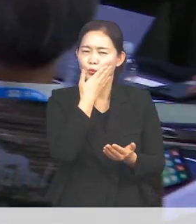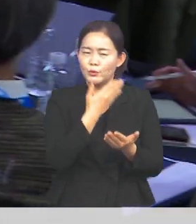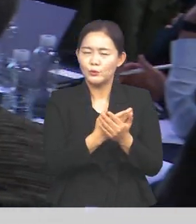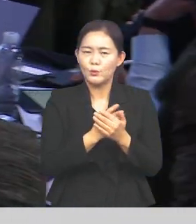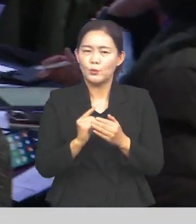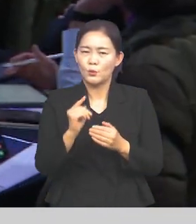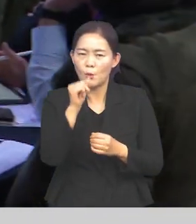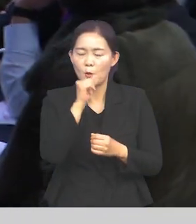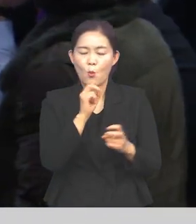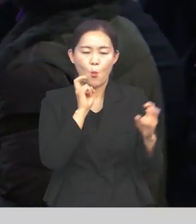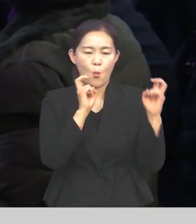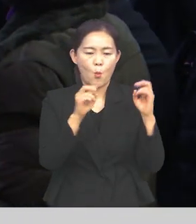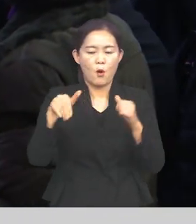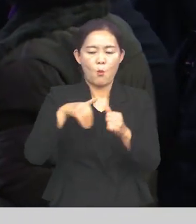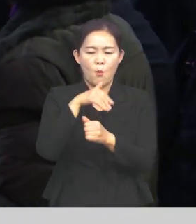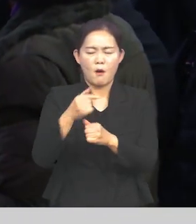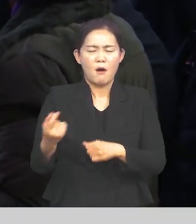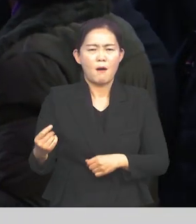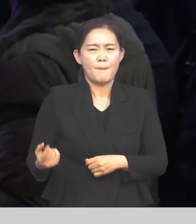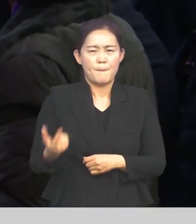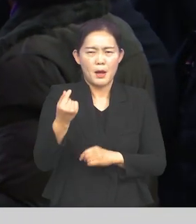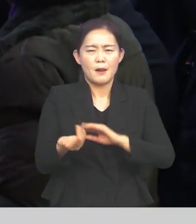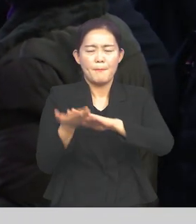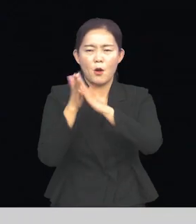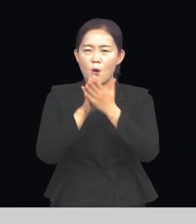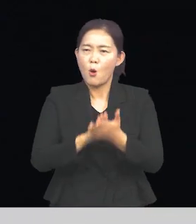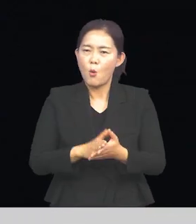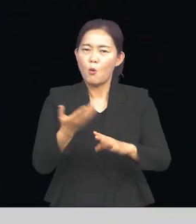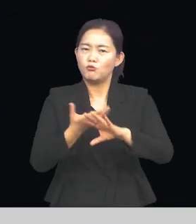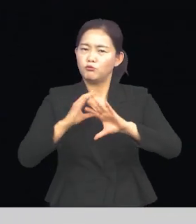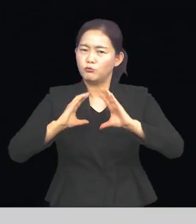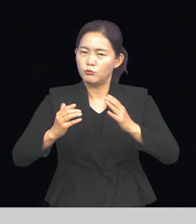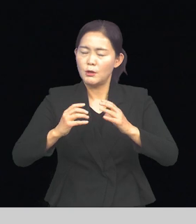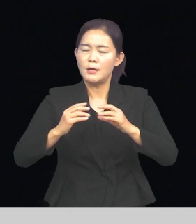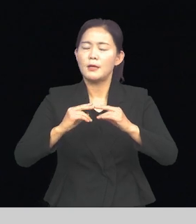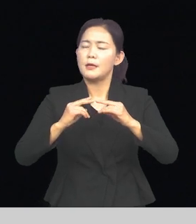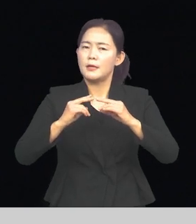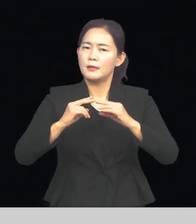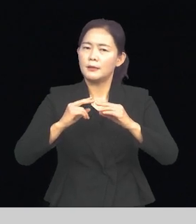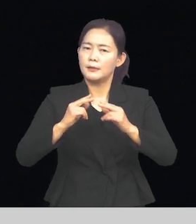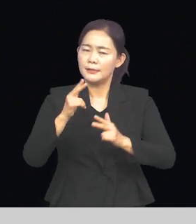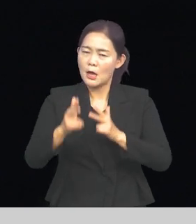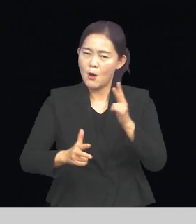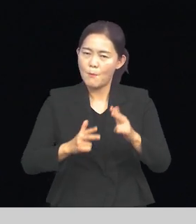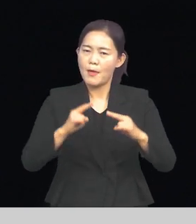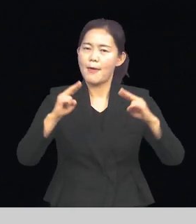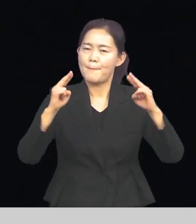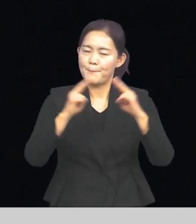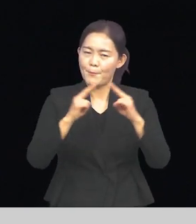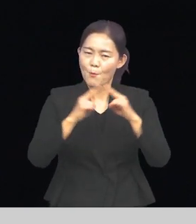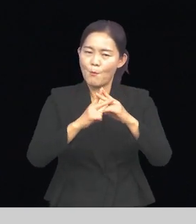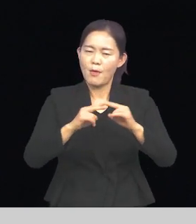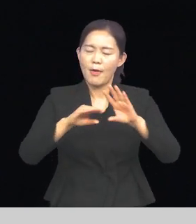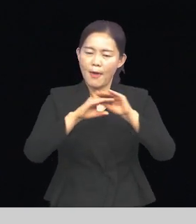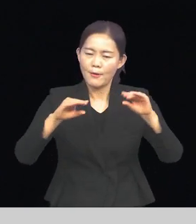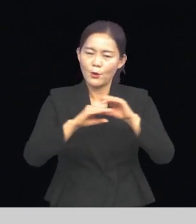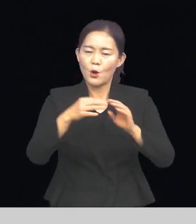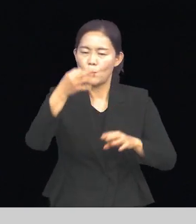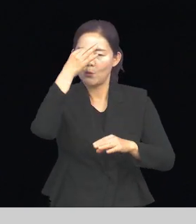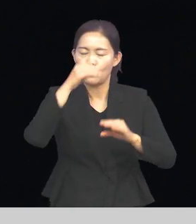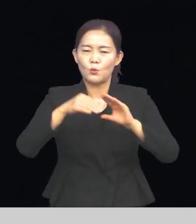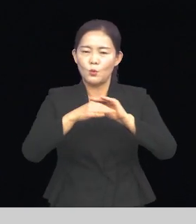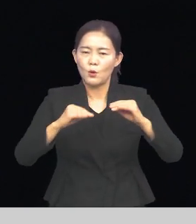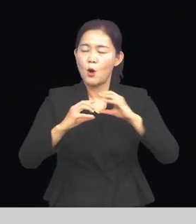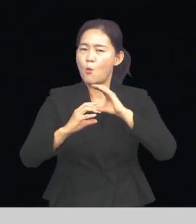중요성이 높아지고 있는 기업 환경과 빠르게 변화하는 국제사회에서 반도체 산업 소부장 기업이 직면한 과제를 해결할 수 있는